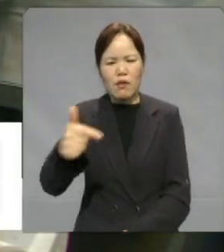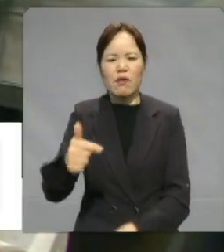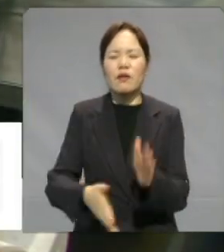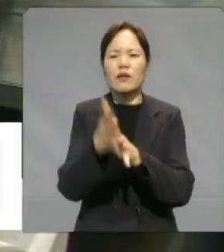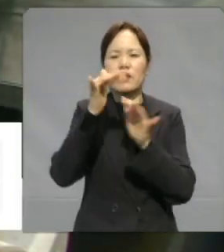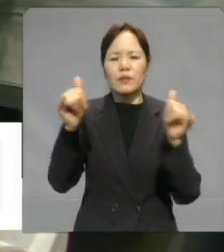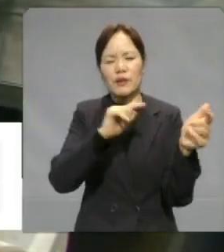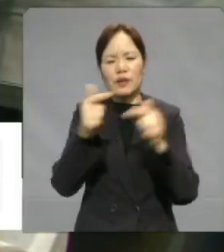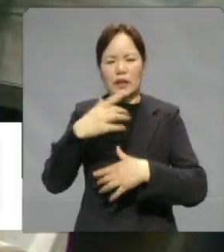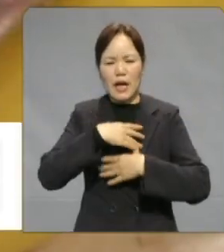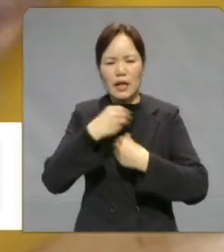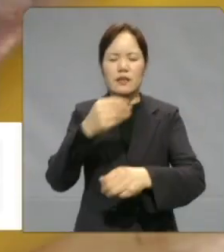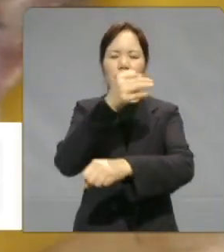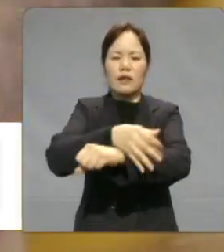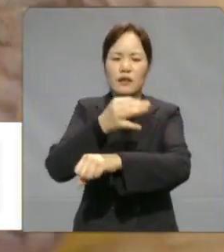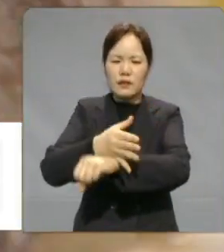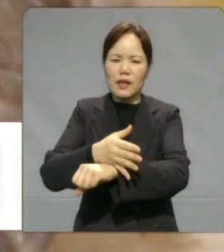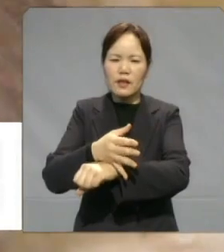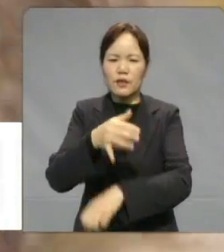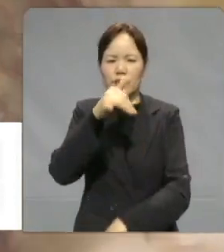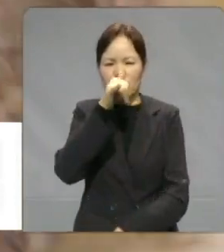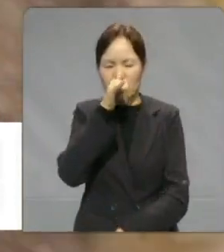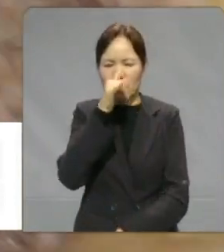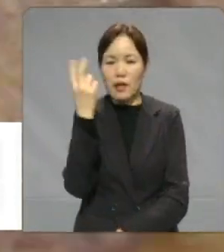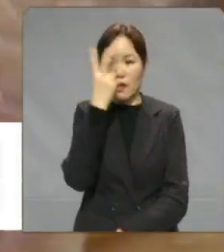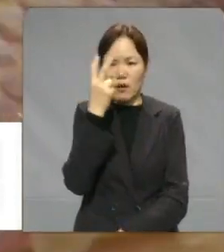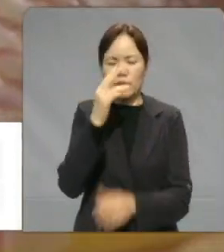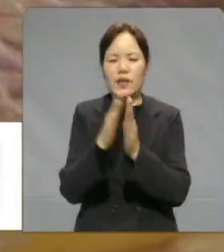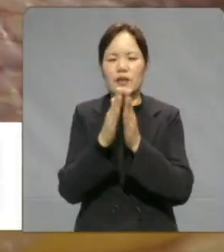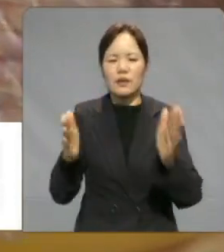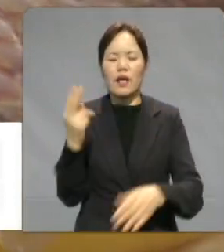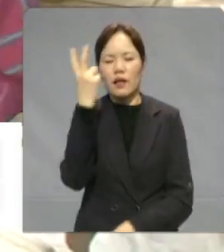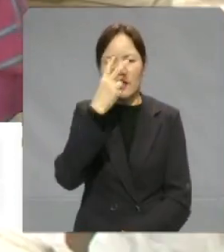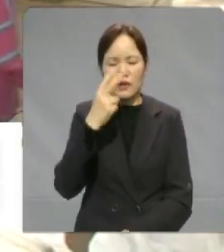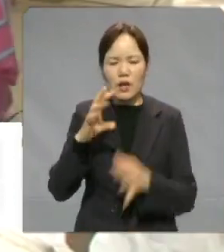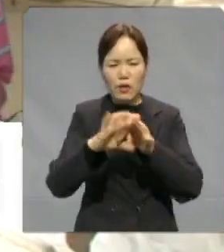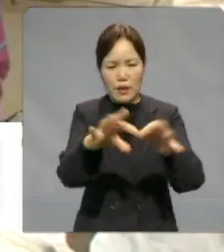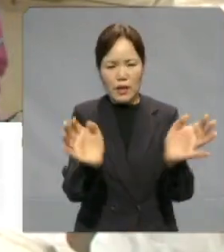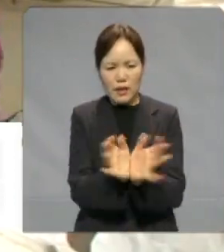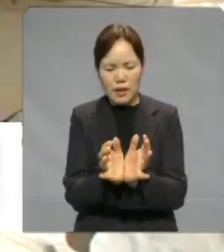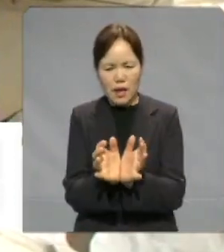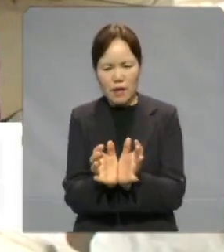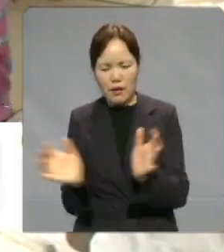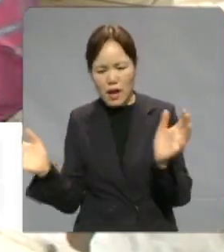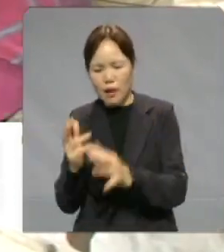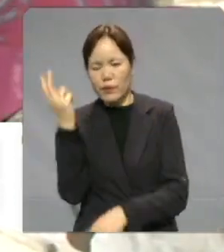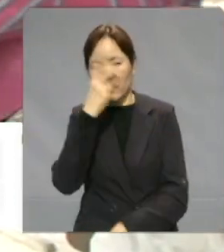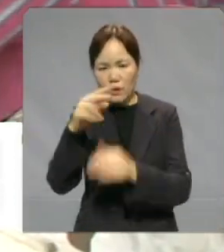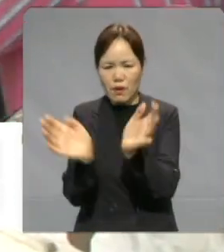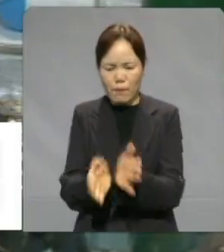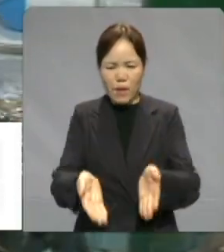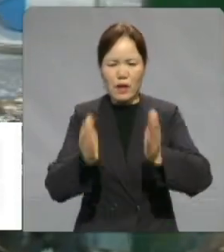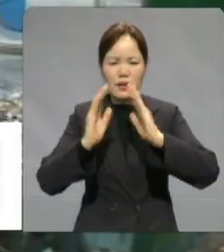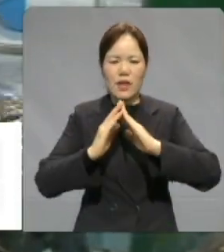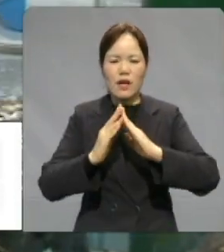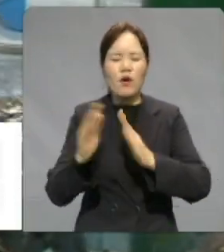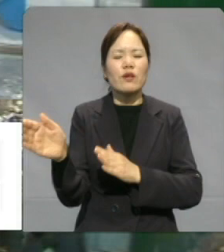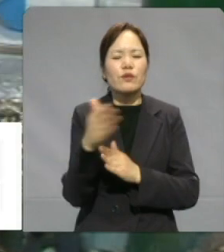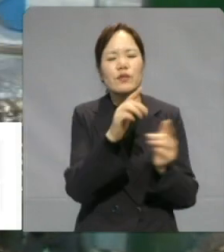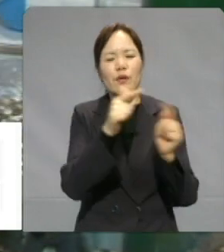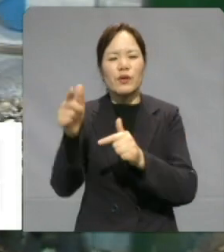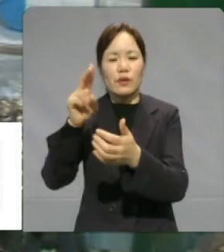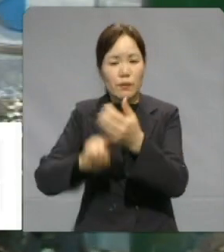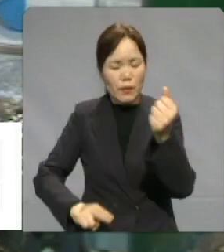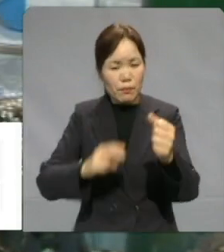시민들이 안심하고 구입할 수 있도록 실시됩니다. 단속은 관계기관과 합동점검반을 편성하고 수산물을